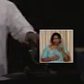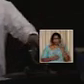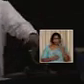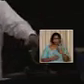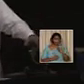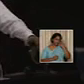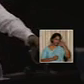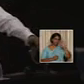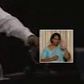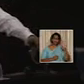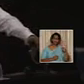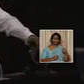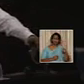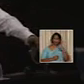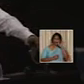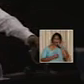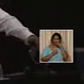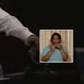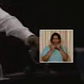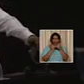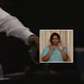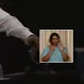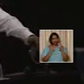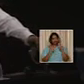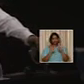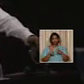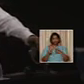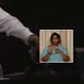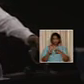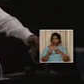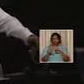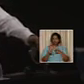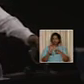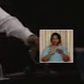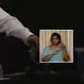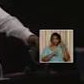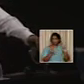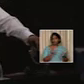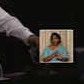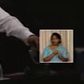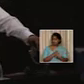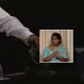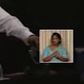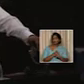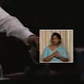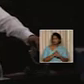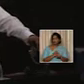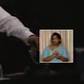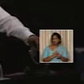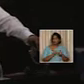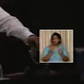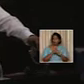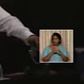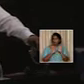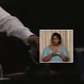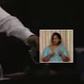मम्म विश्वास करना दुरा वेन्नपुलवांग मे गिनी युद्ध काले अमतरव युद्धपास